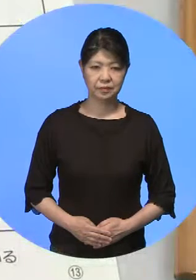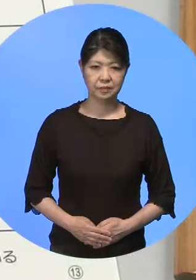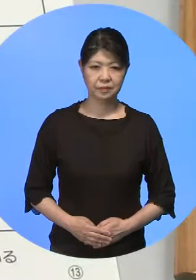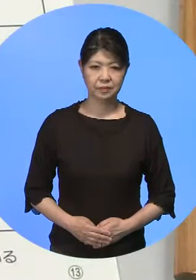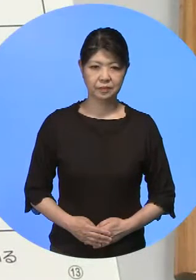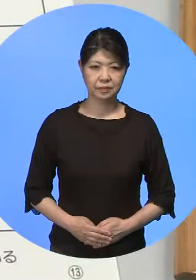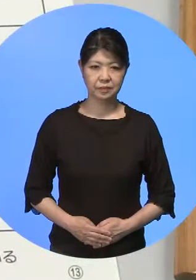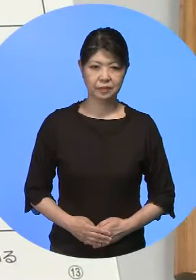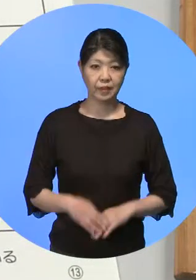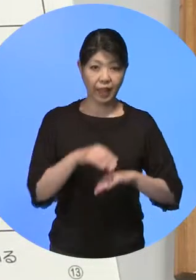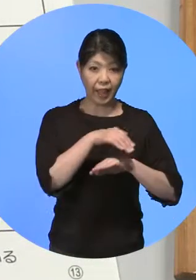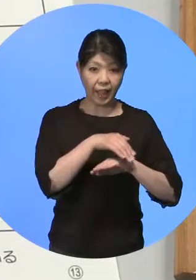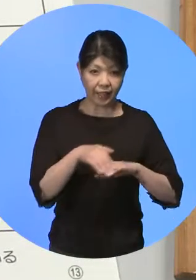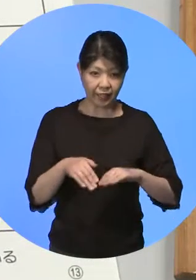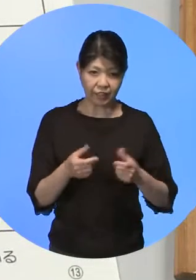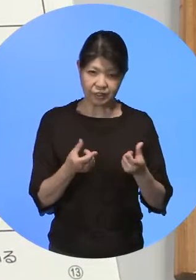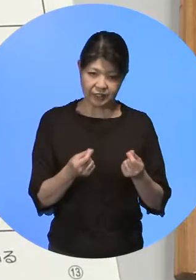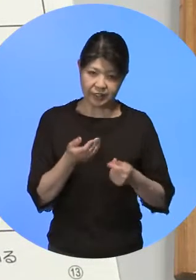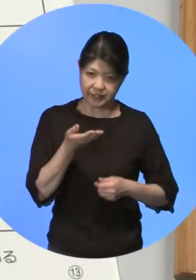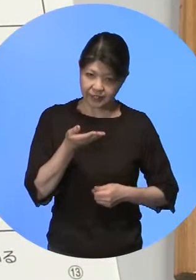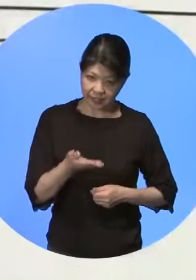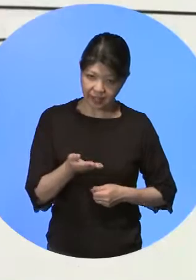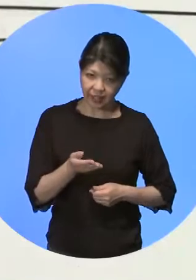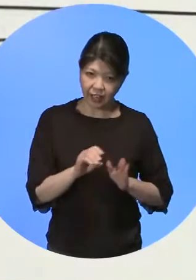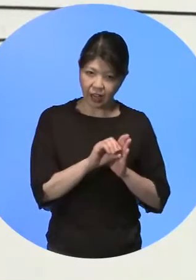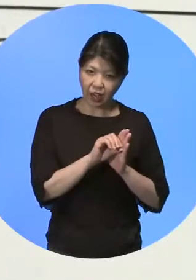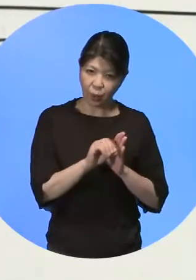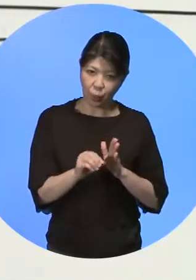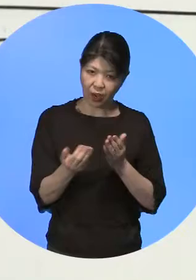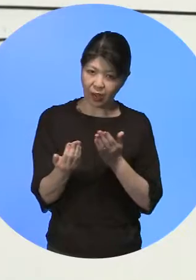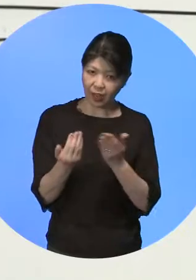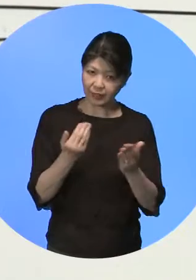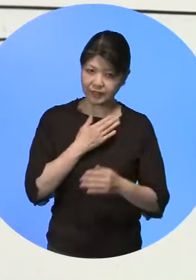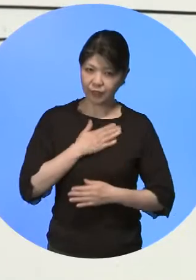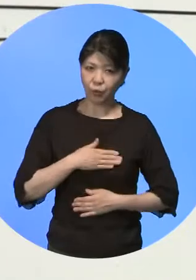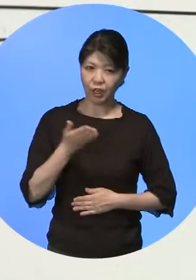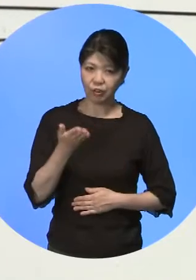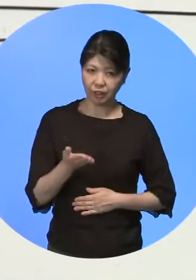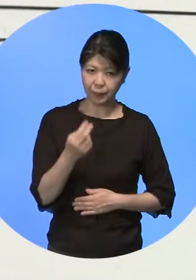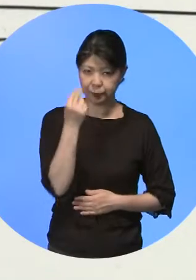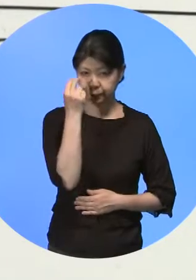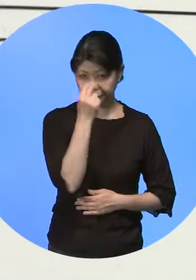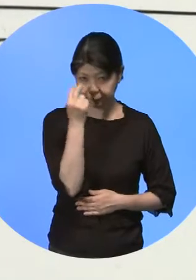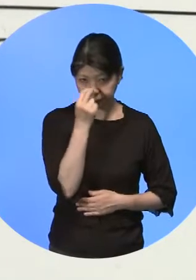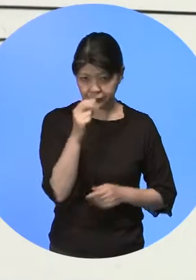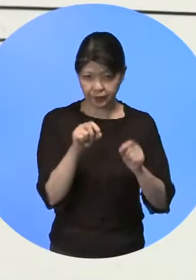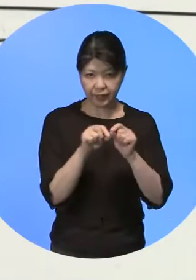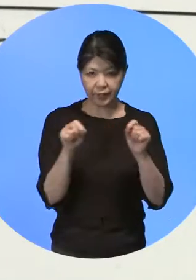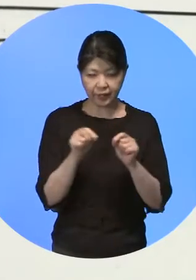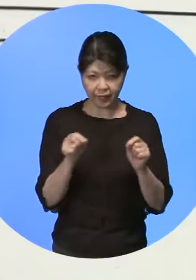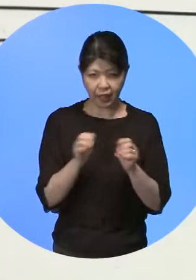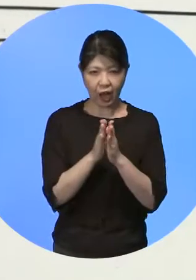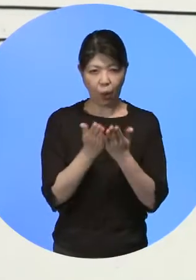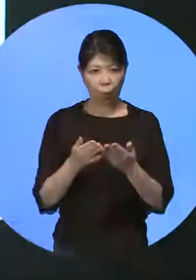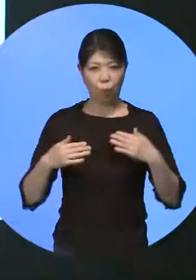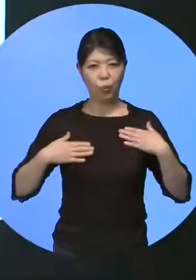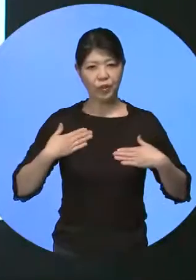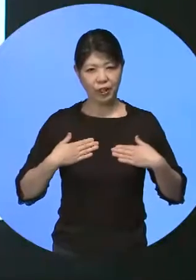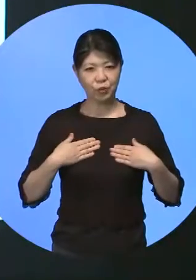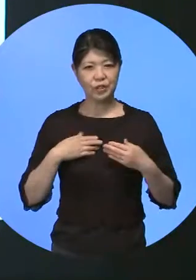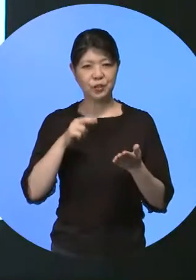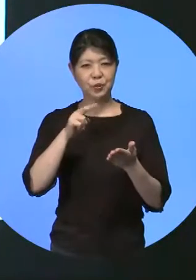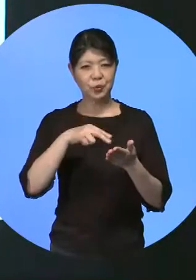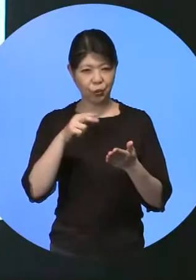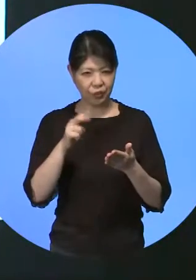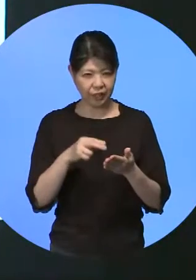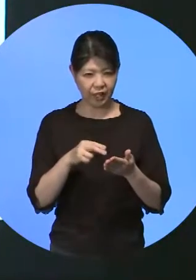発表を受けて選定委員が計画の綿密さや効果検証の明確さなどの点を審査し、その結